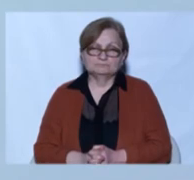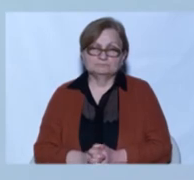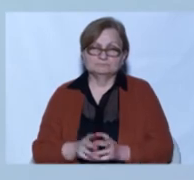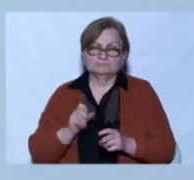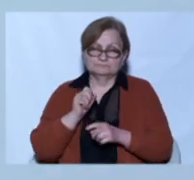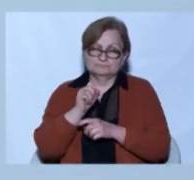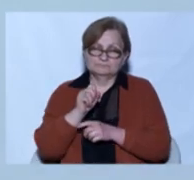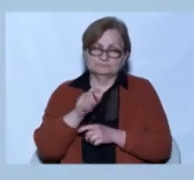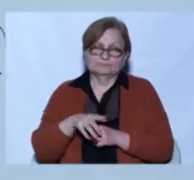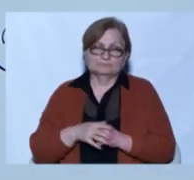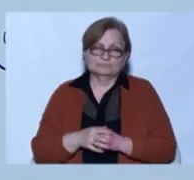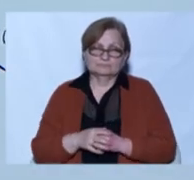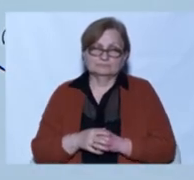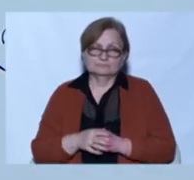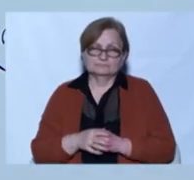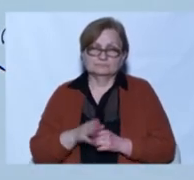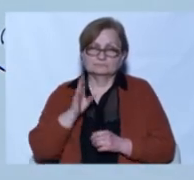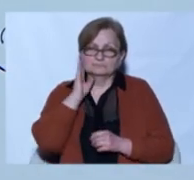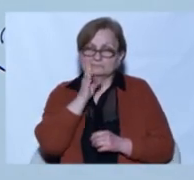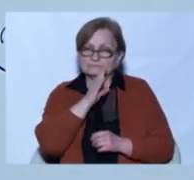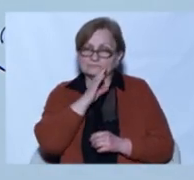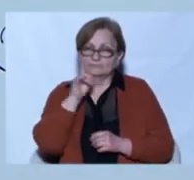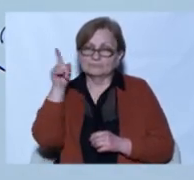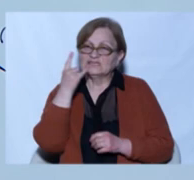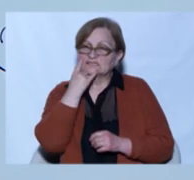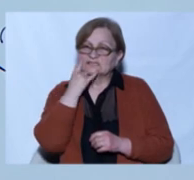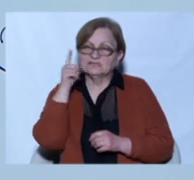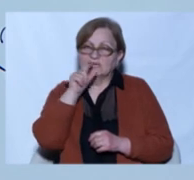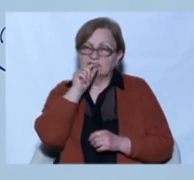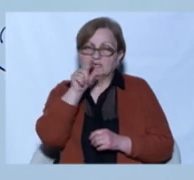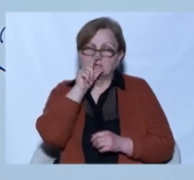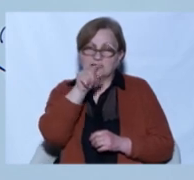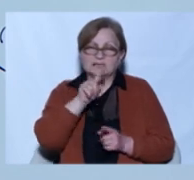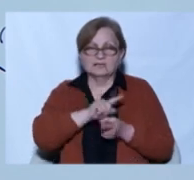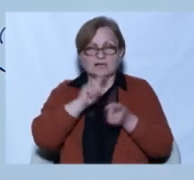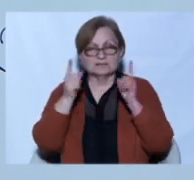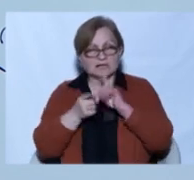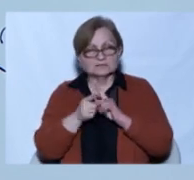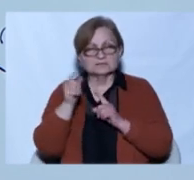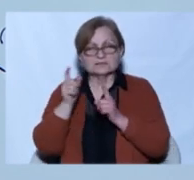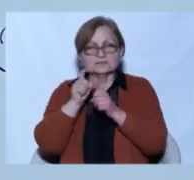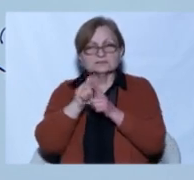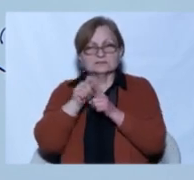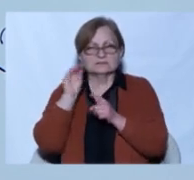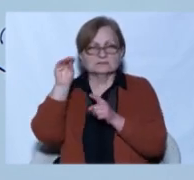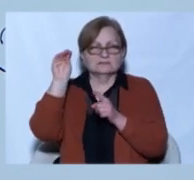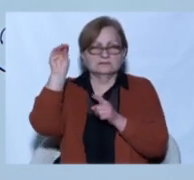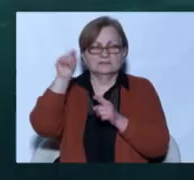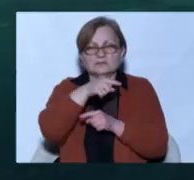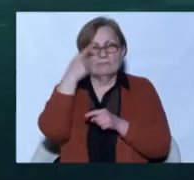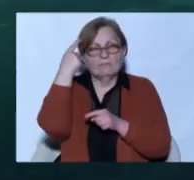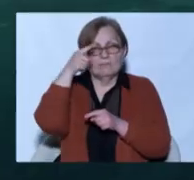დავალება ამგვარია: დედა ჩიტის ჭიკჭიკი, აქცია სიტყვებად. მოიფიქრე